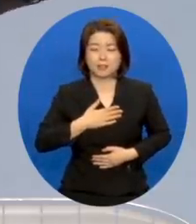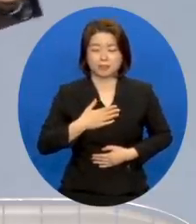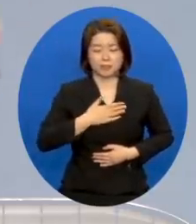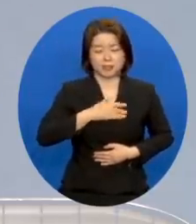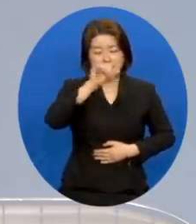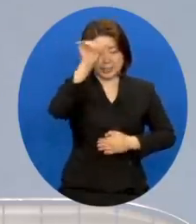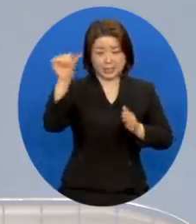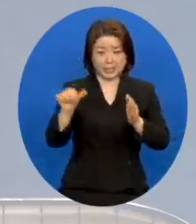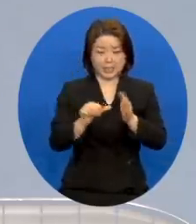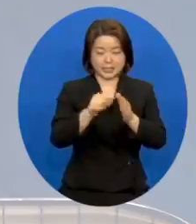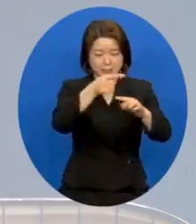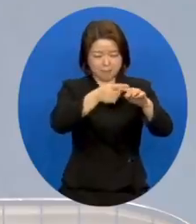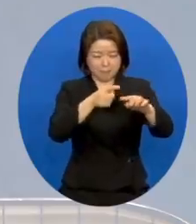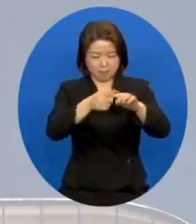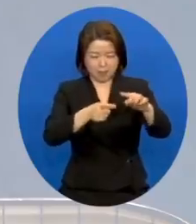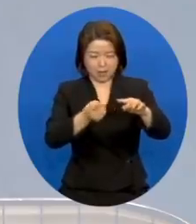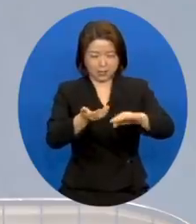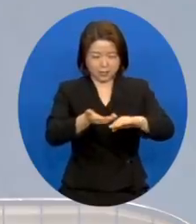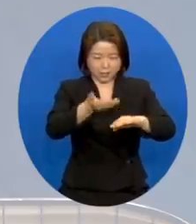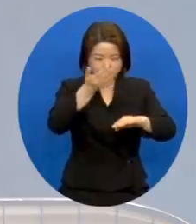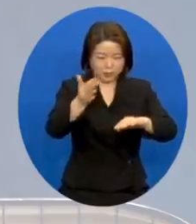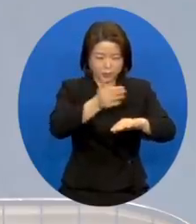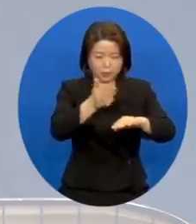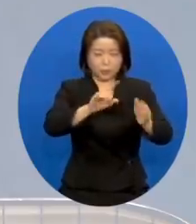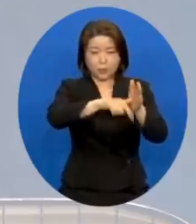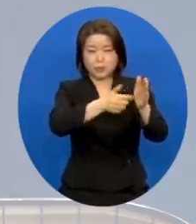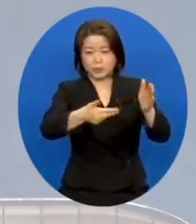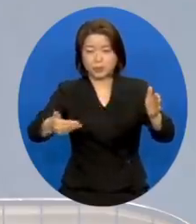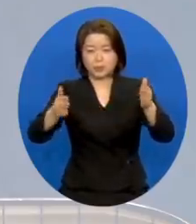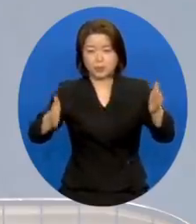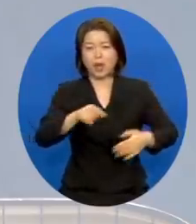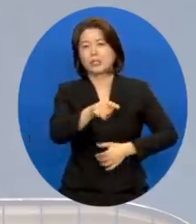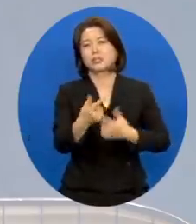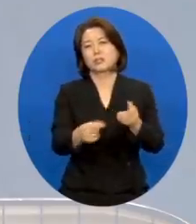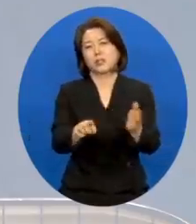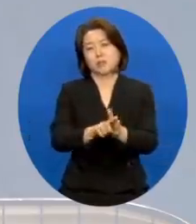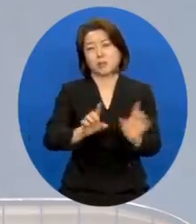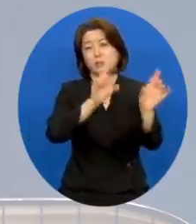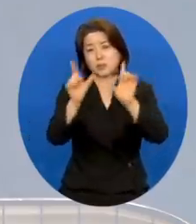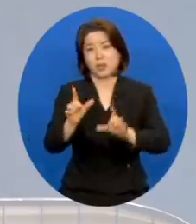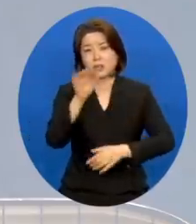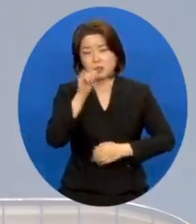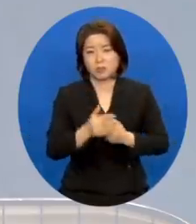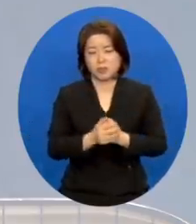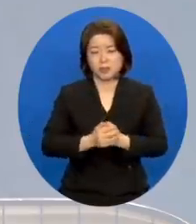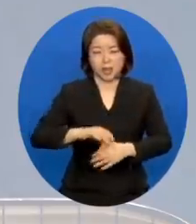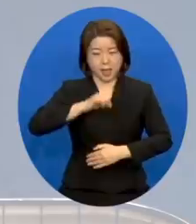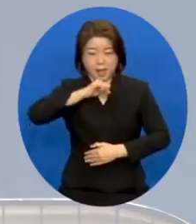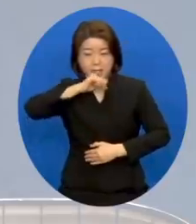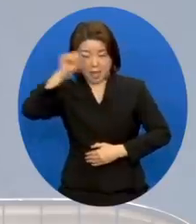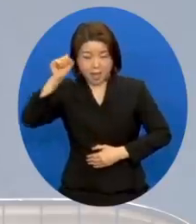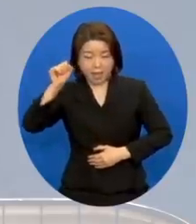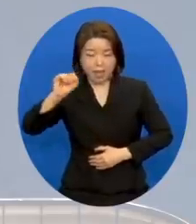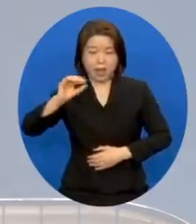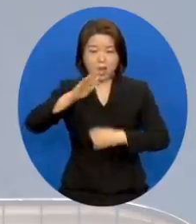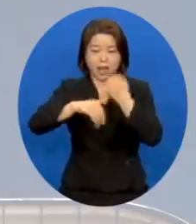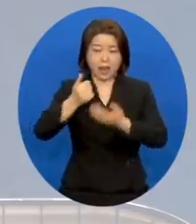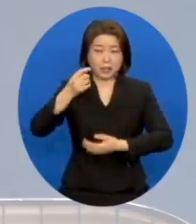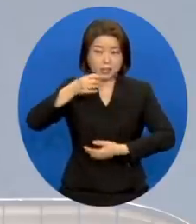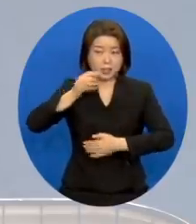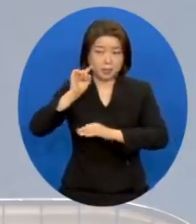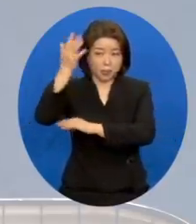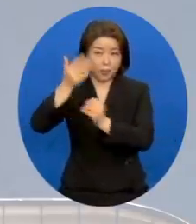이상 세월 동안 정말 그렇게들 믿고 살았어요 합격해야 하나님께 영광 돌려